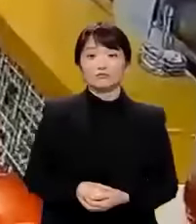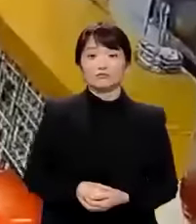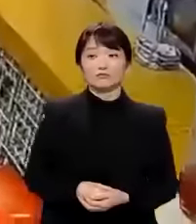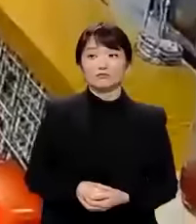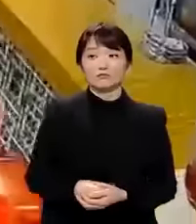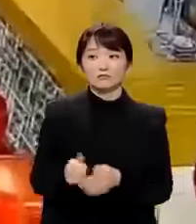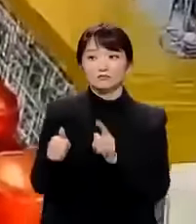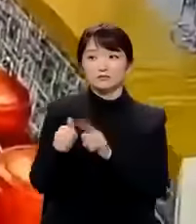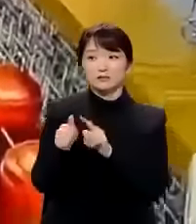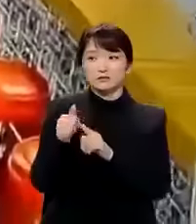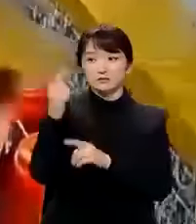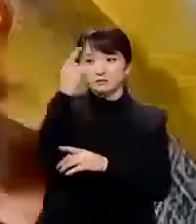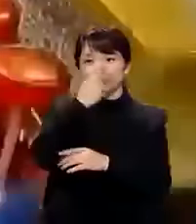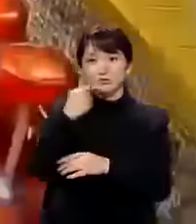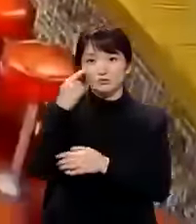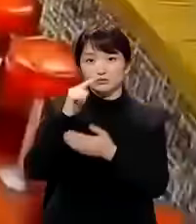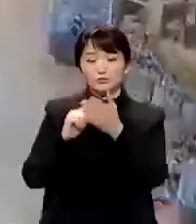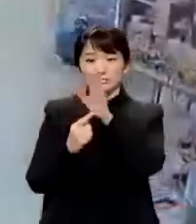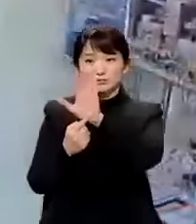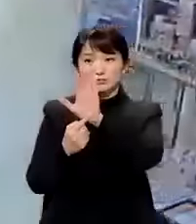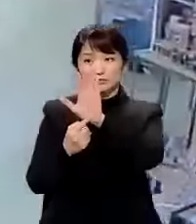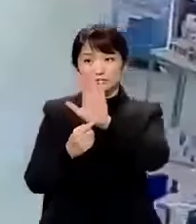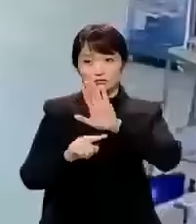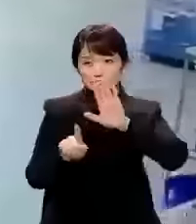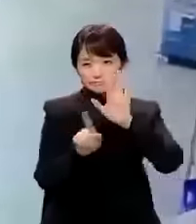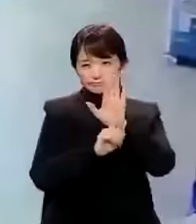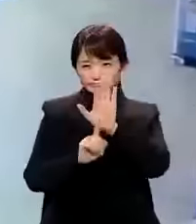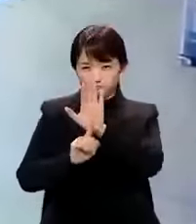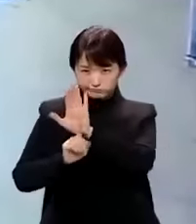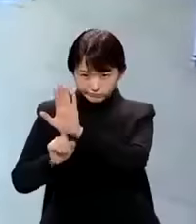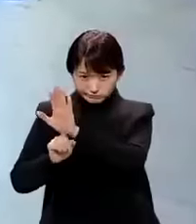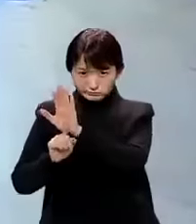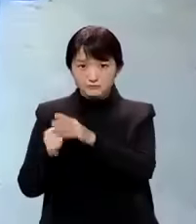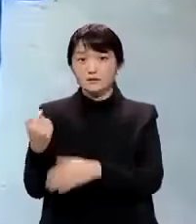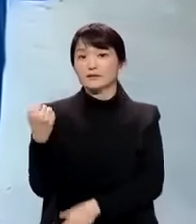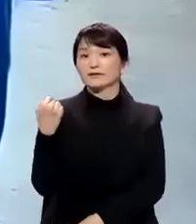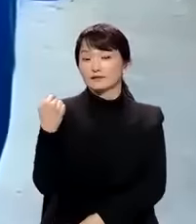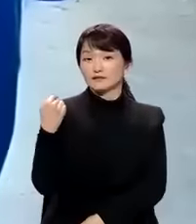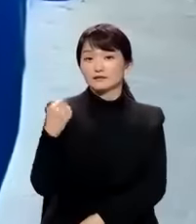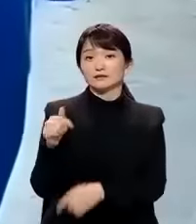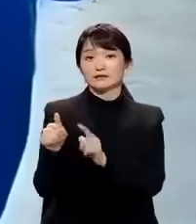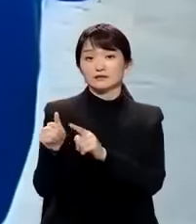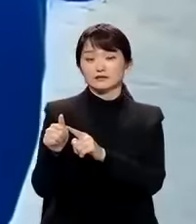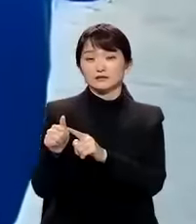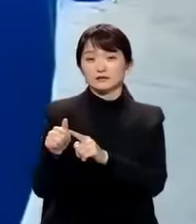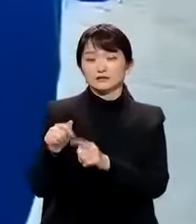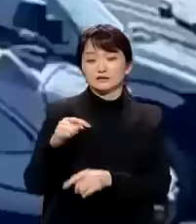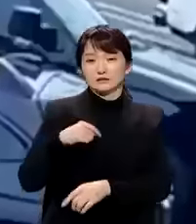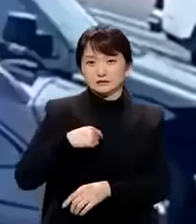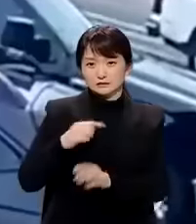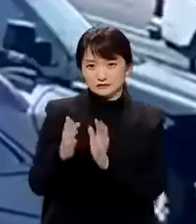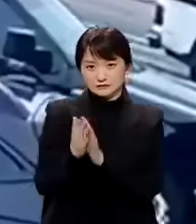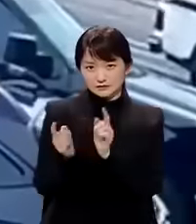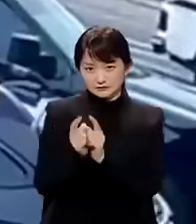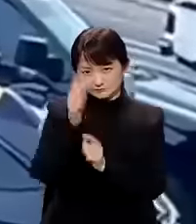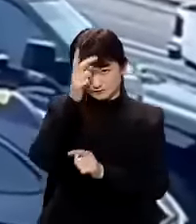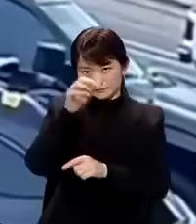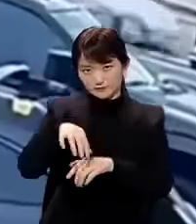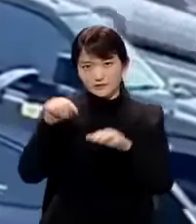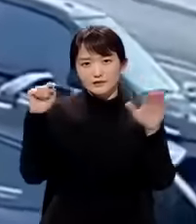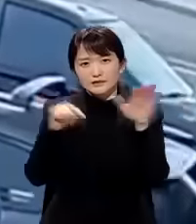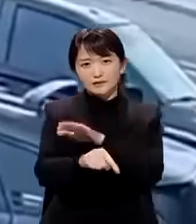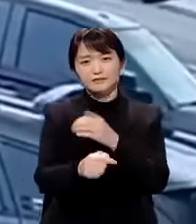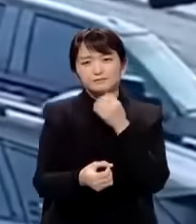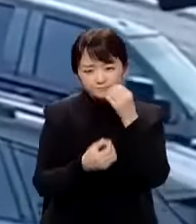남성의 얼굴까지 공해서 맞습니다 수배에 나섰습니다 그리고 바로 어제이 남성이 제발로 경찰서에 찾아와서 자수를